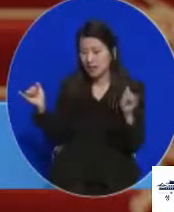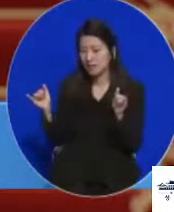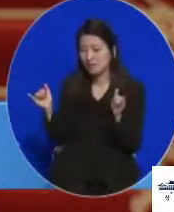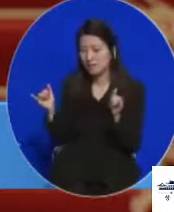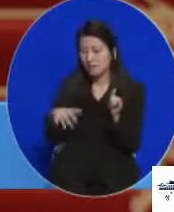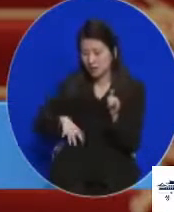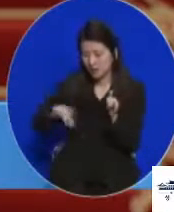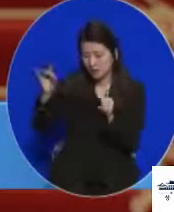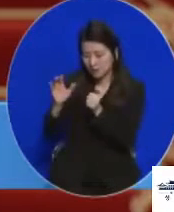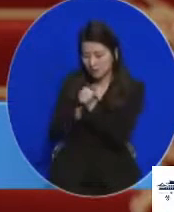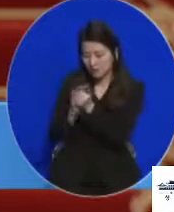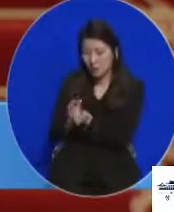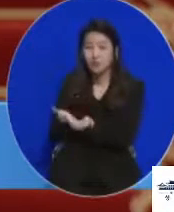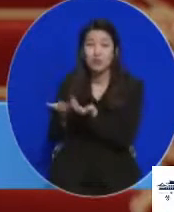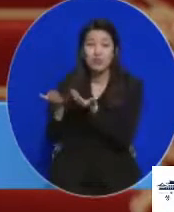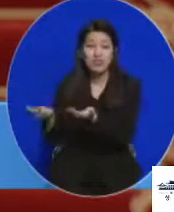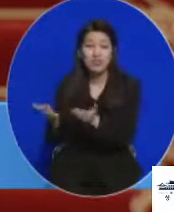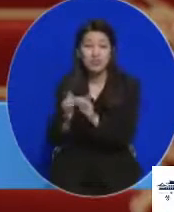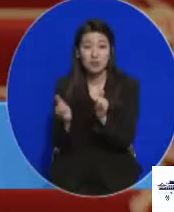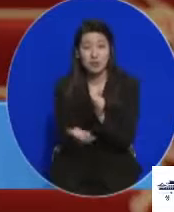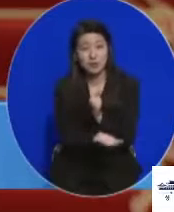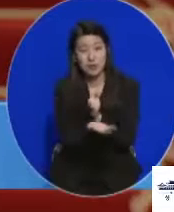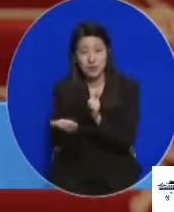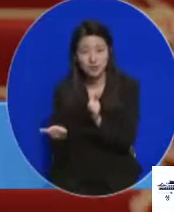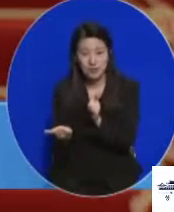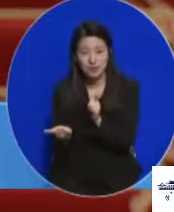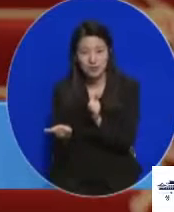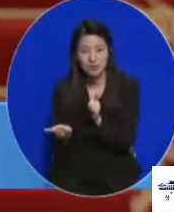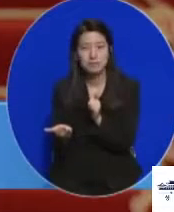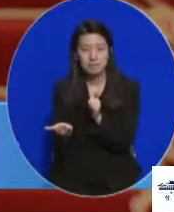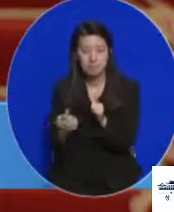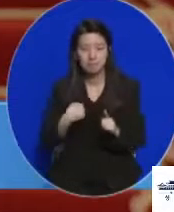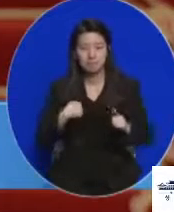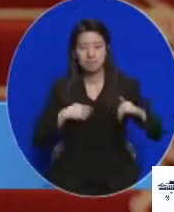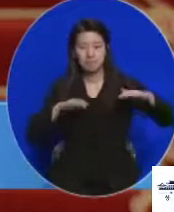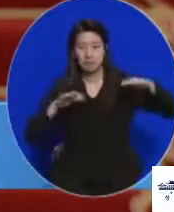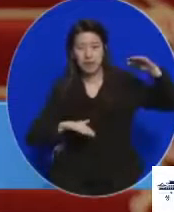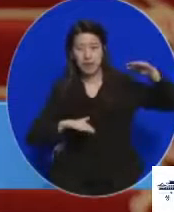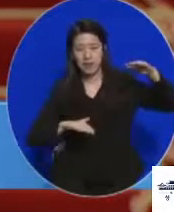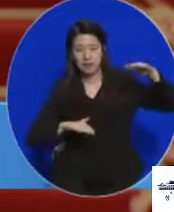않도록 격차를 좁히는 위기극복 으로 보답하겠습니다